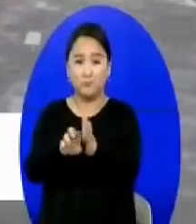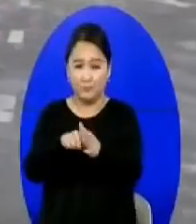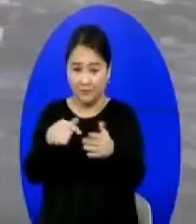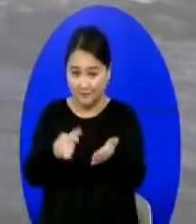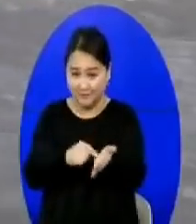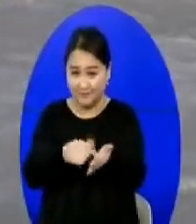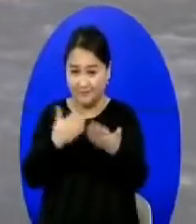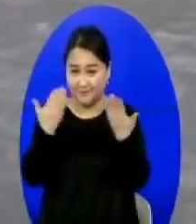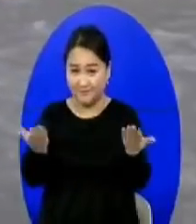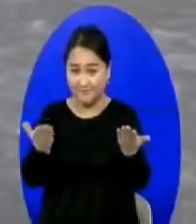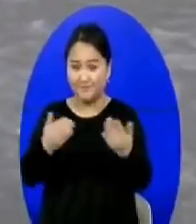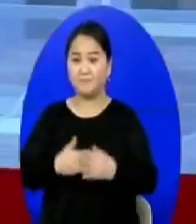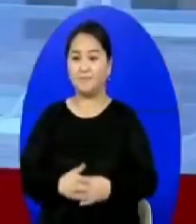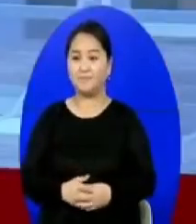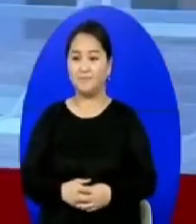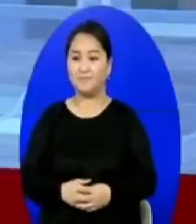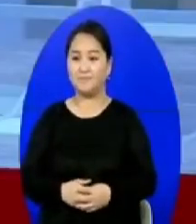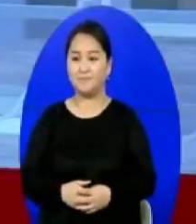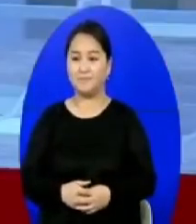анхаарууллаа.